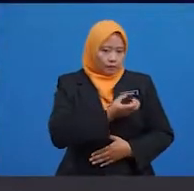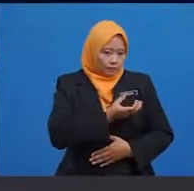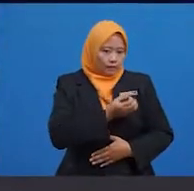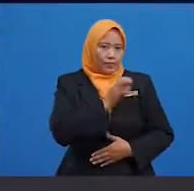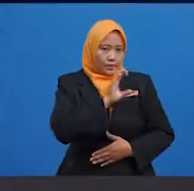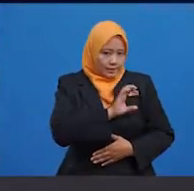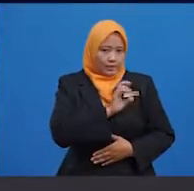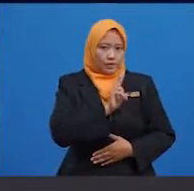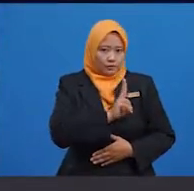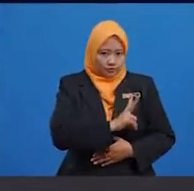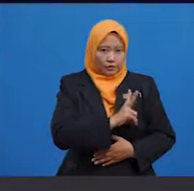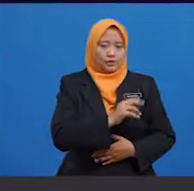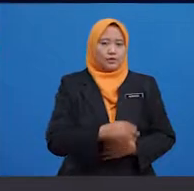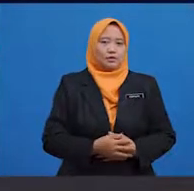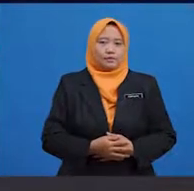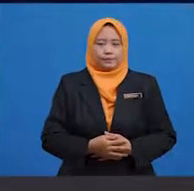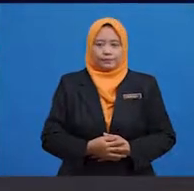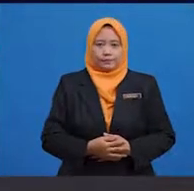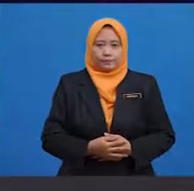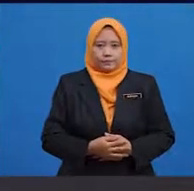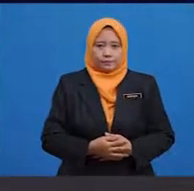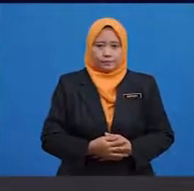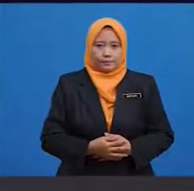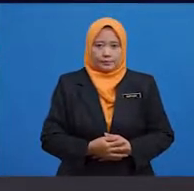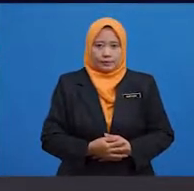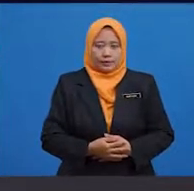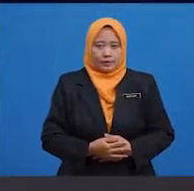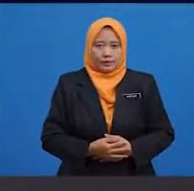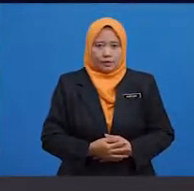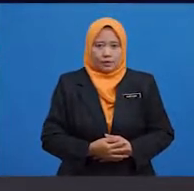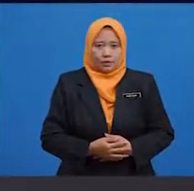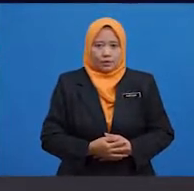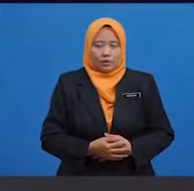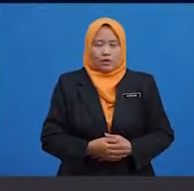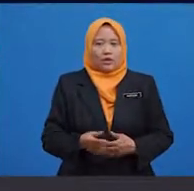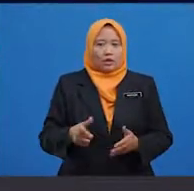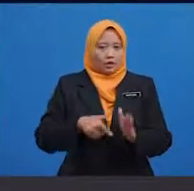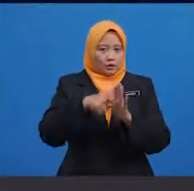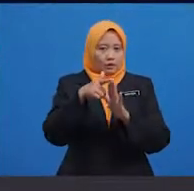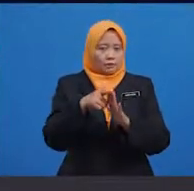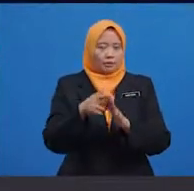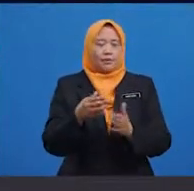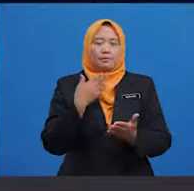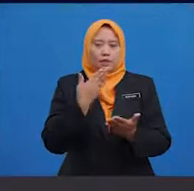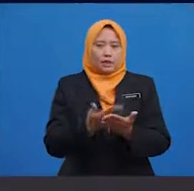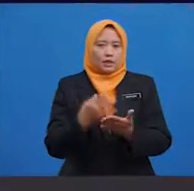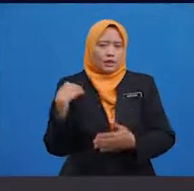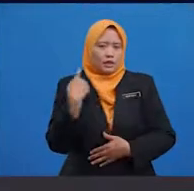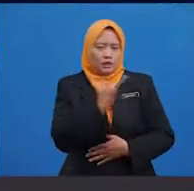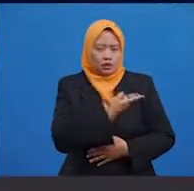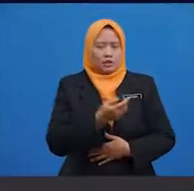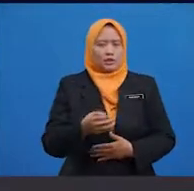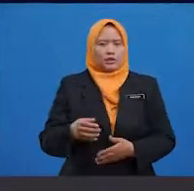sebelum kita pergi jauh mendalami sistem kardiovaskular ini, adalah lebih baik kita memahami